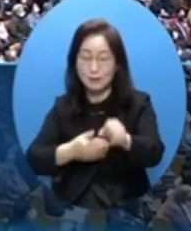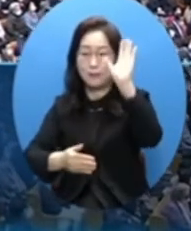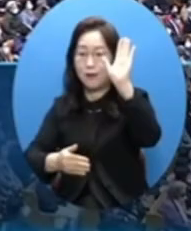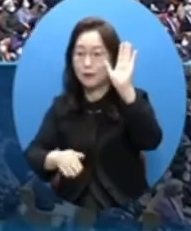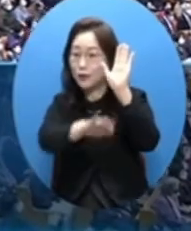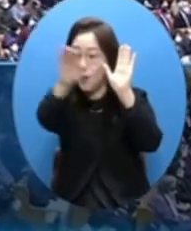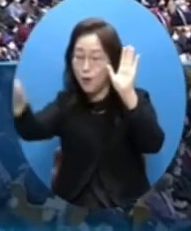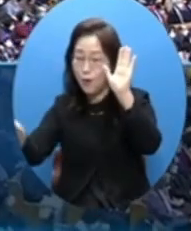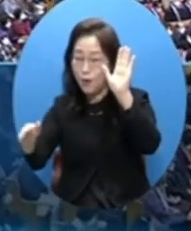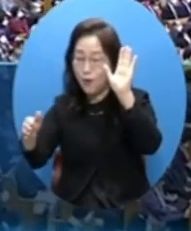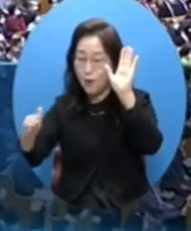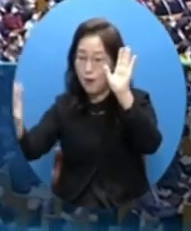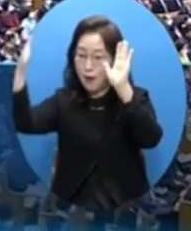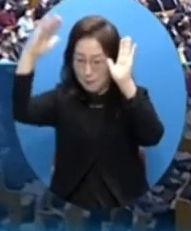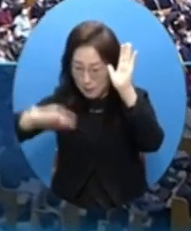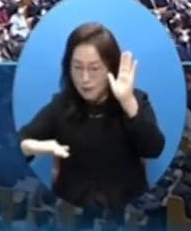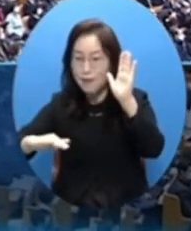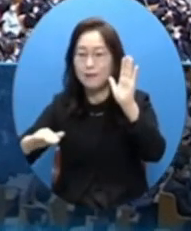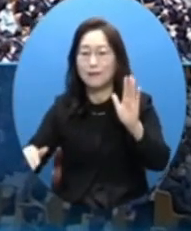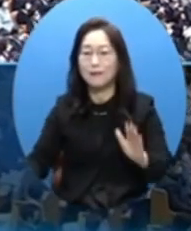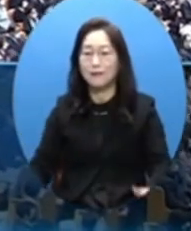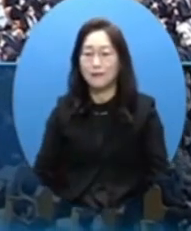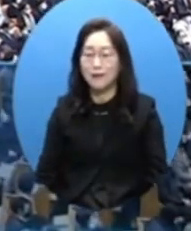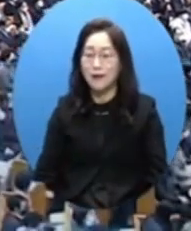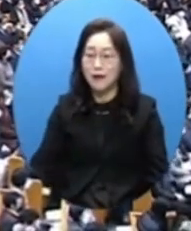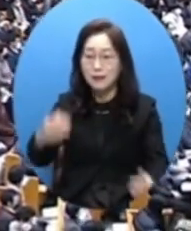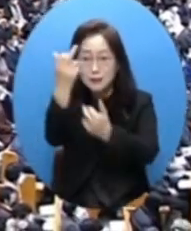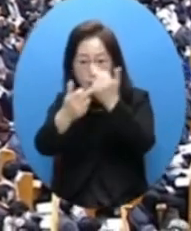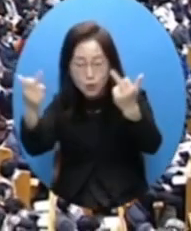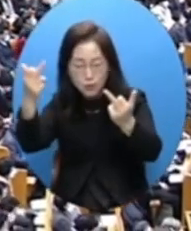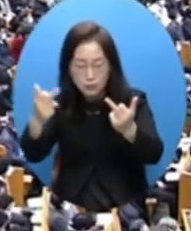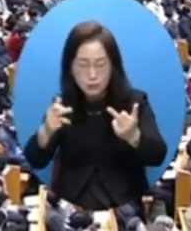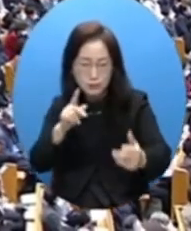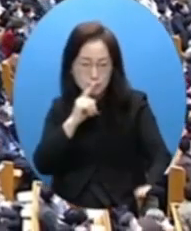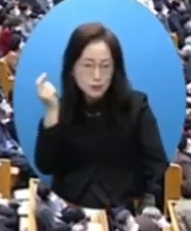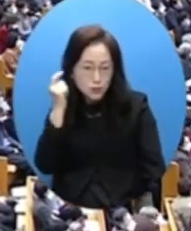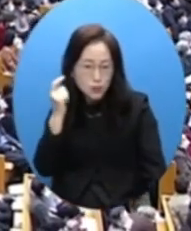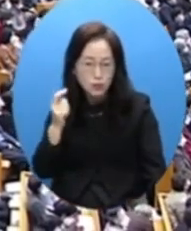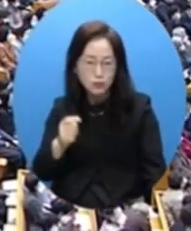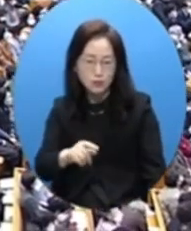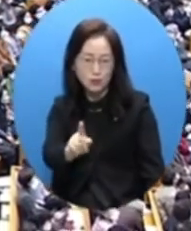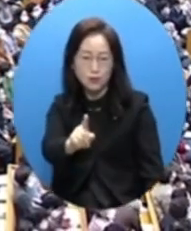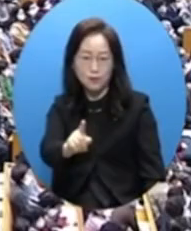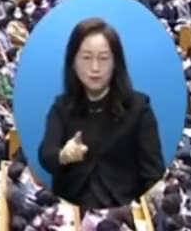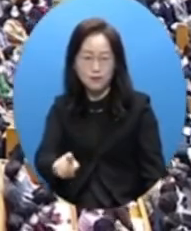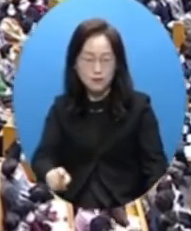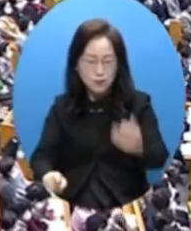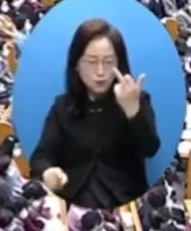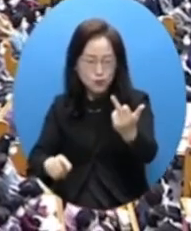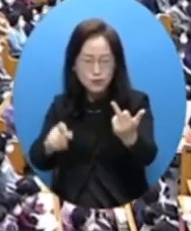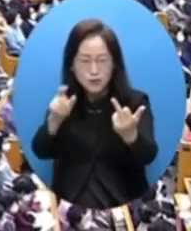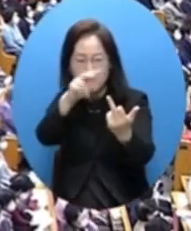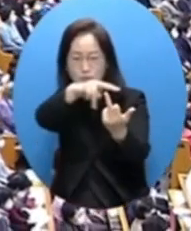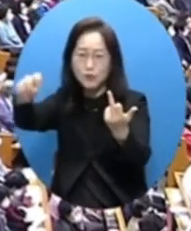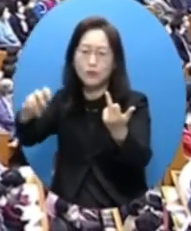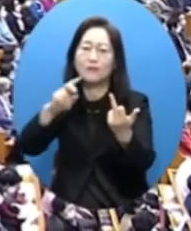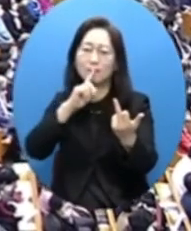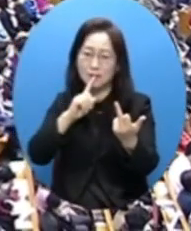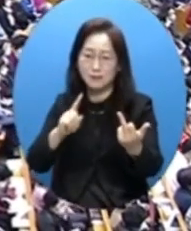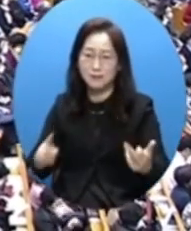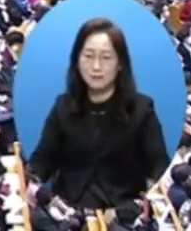내단을 둘러서서 절하더이다 형들은이 동생의 꿈을 꾸고 그를 더욱 미워했다고 성경을